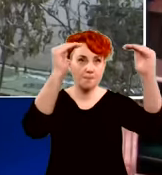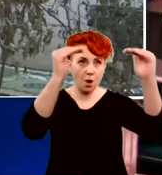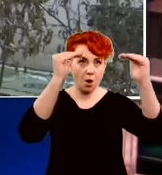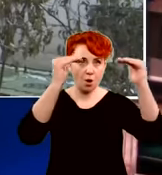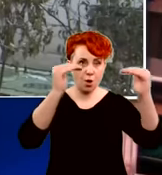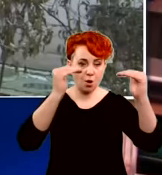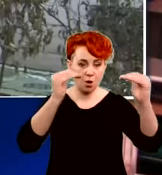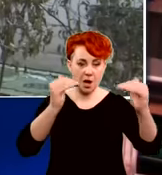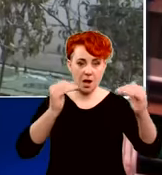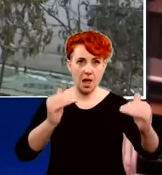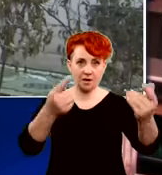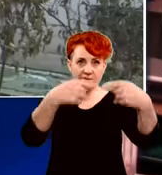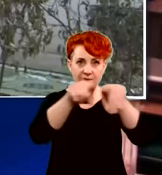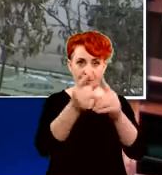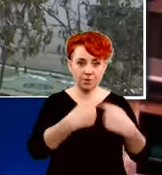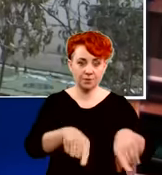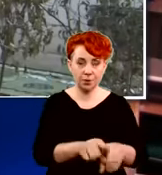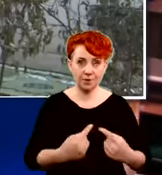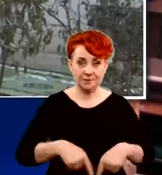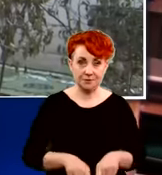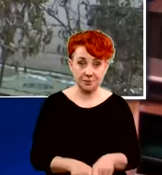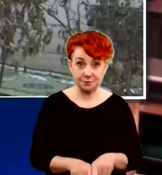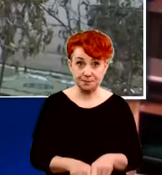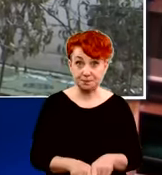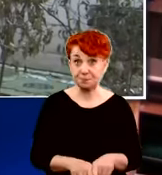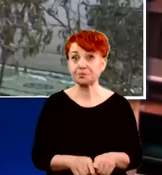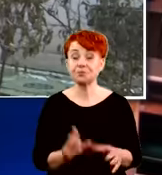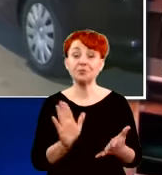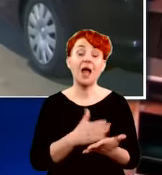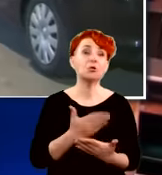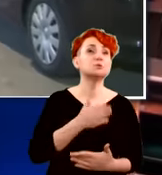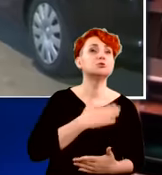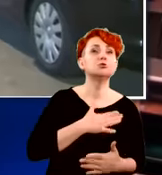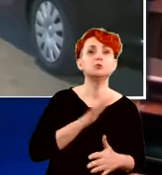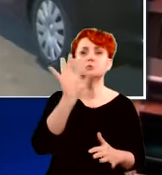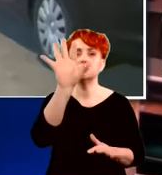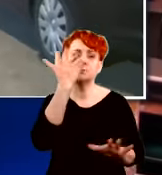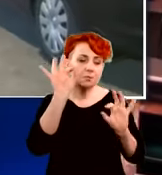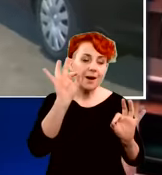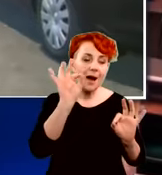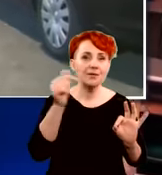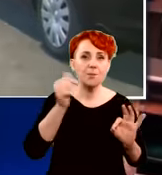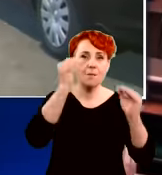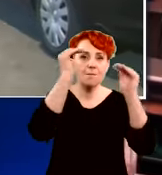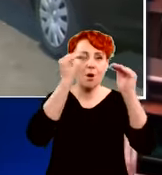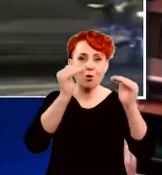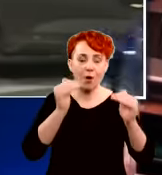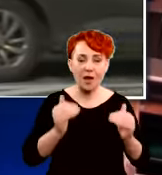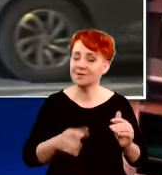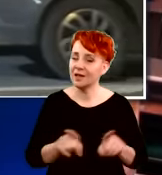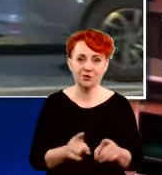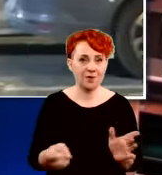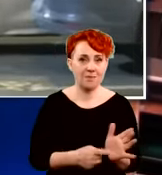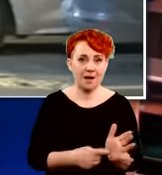Jeżeli wybrał sobie taki, który mu odpowiadał, a nie wybrał tego, który był obok i który też był wymogiem, no to